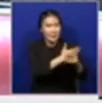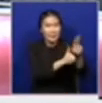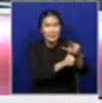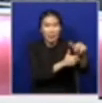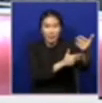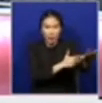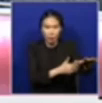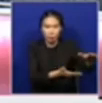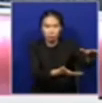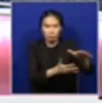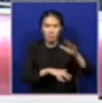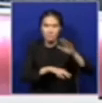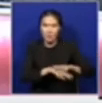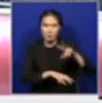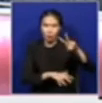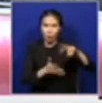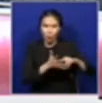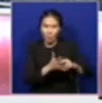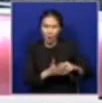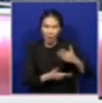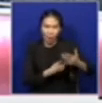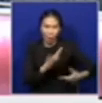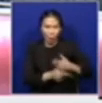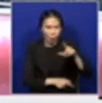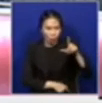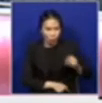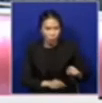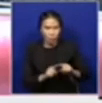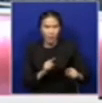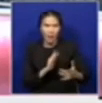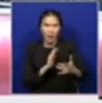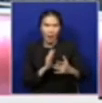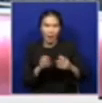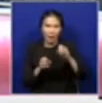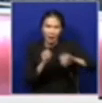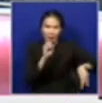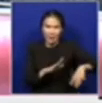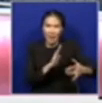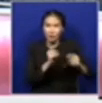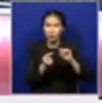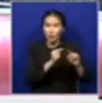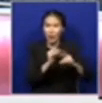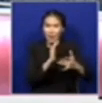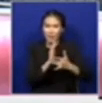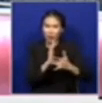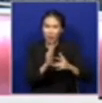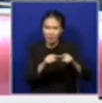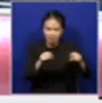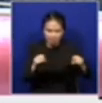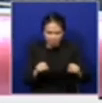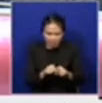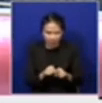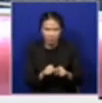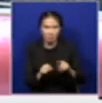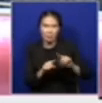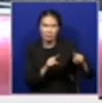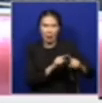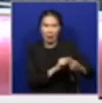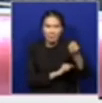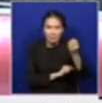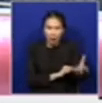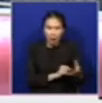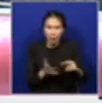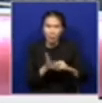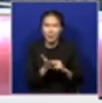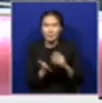องมือแพทย์ราคาถูกแต่สำคัญครับขยะอิเล็กทรอนิกส์จะเพิ่มขึ้นในประเทศไทยเครื่องสำอางที่ขาดการ